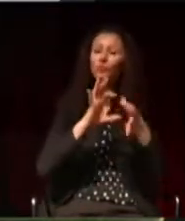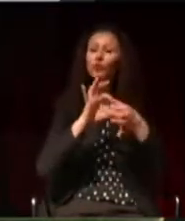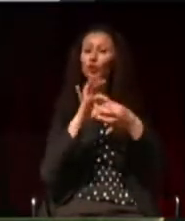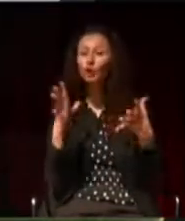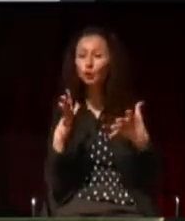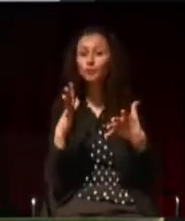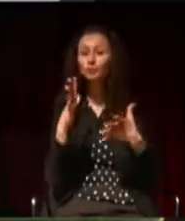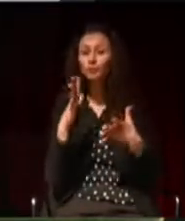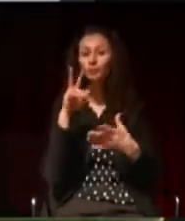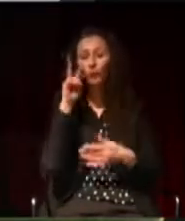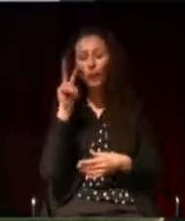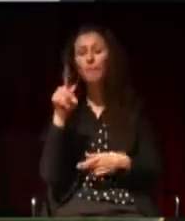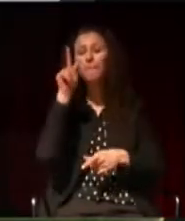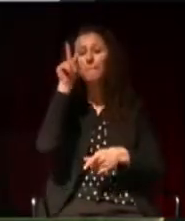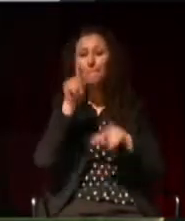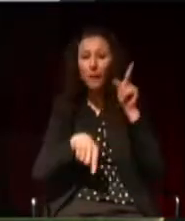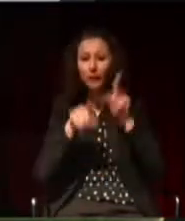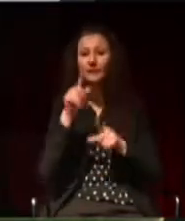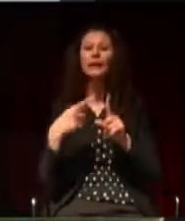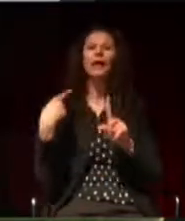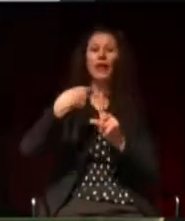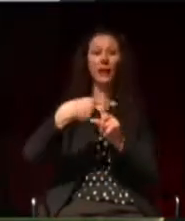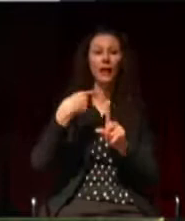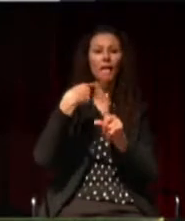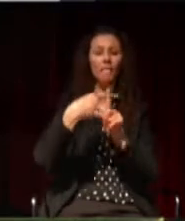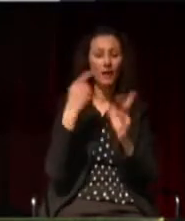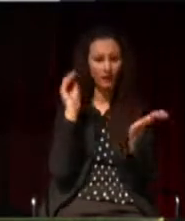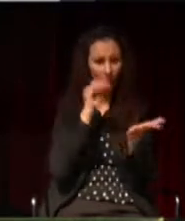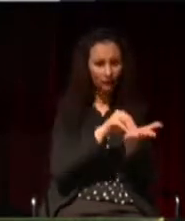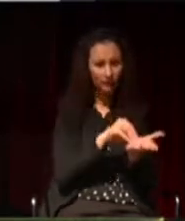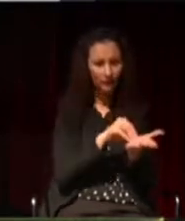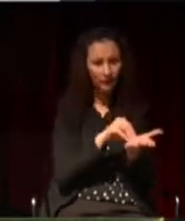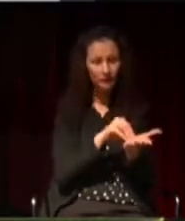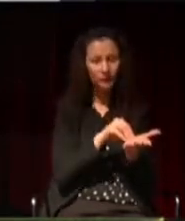çözümüne yönelik bazı ilaveler getirildi.